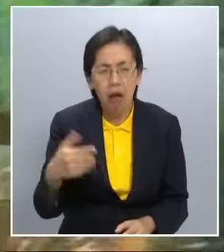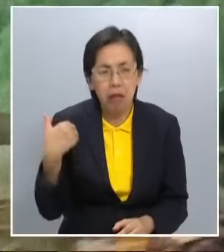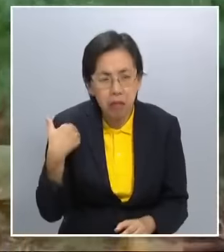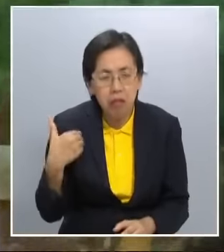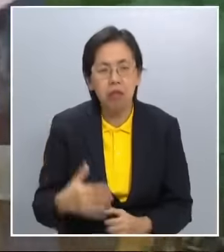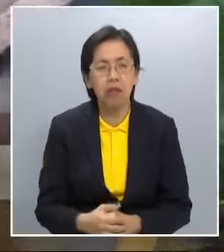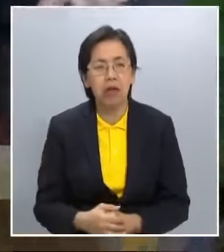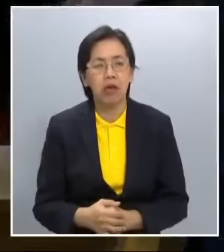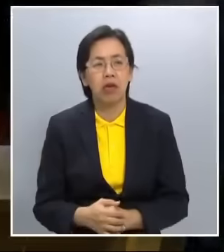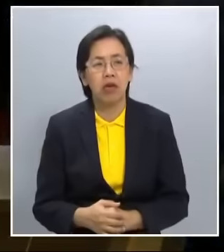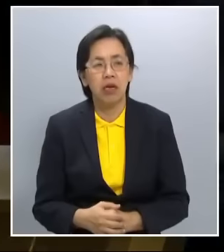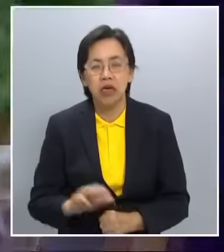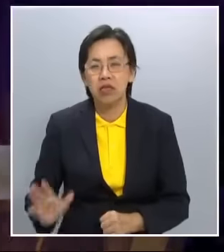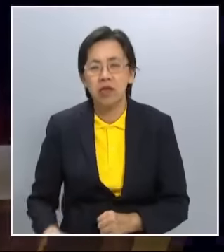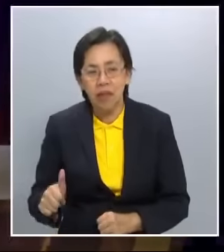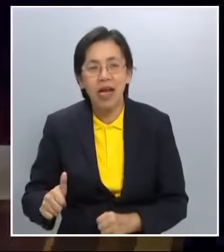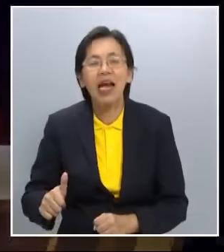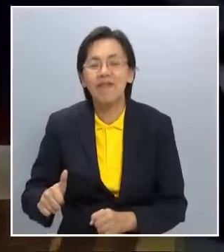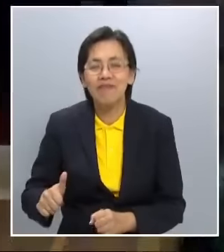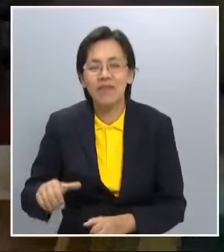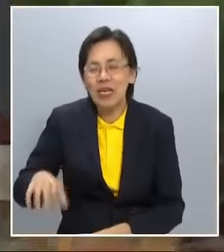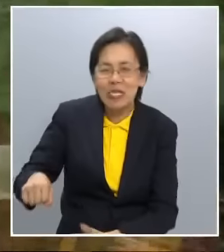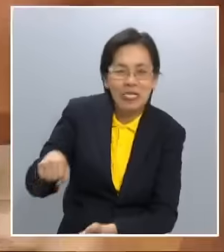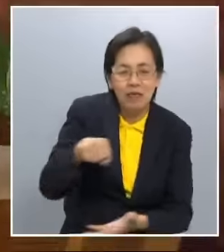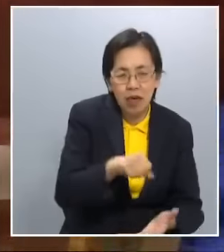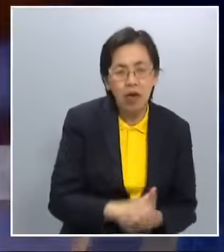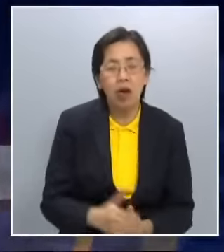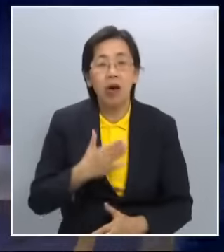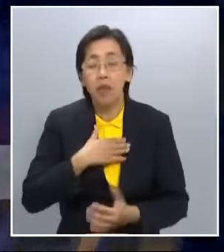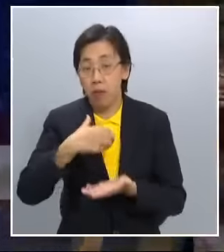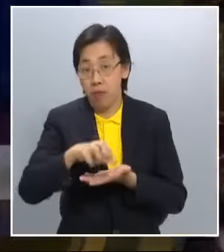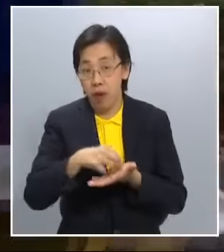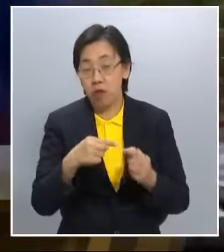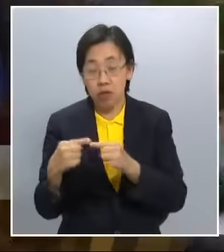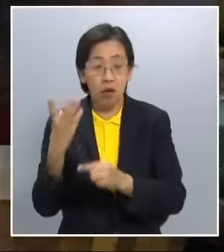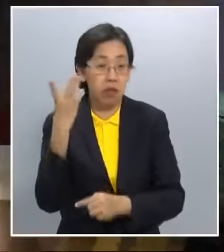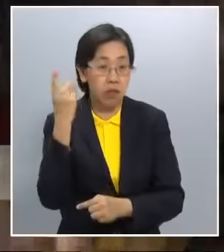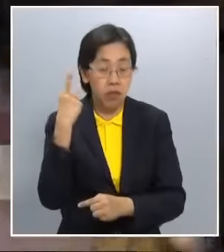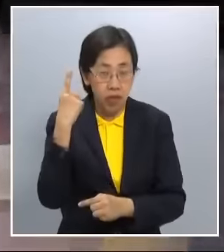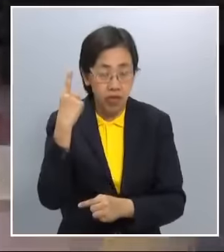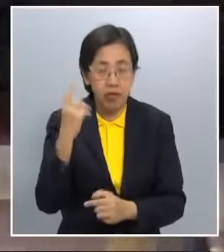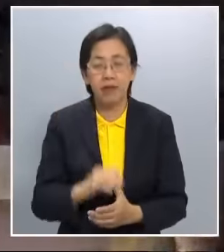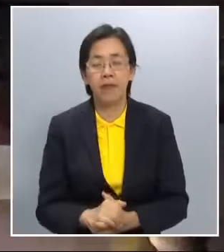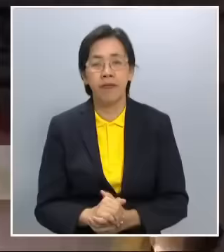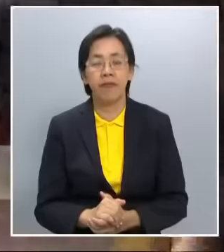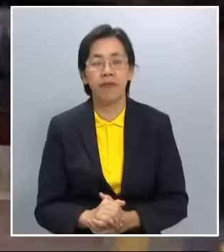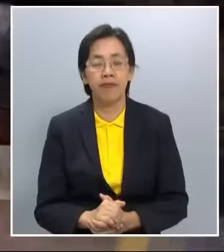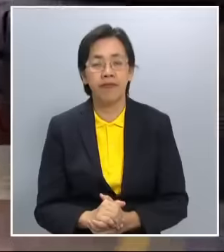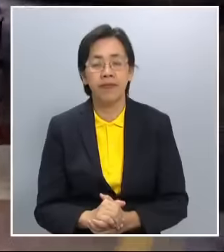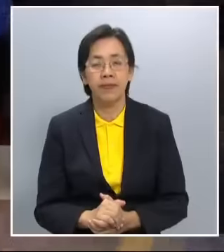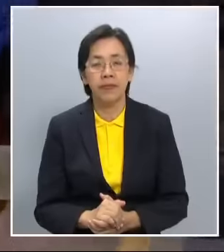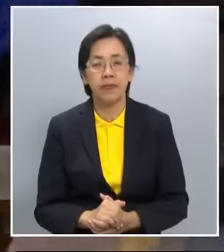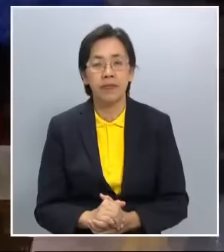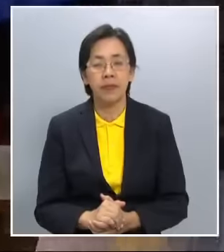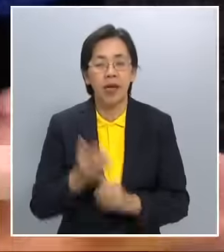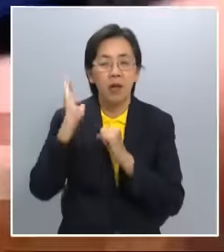ตอนนำออกมา ดูภาพนี้ไปแล้วผมจะบอกต่อไปว่าเมื่อวานนี้คุณตะนรากรติยายนผู้